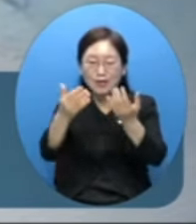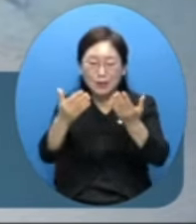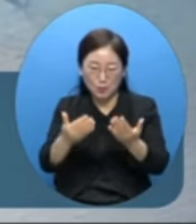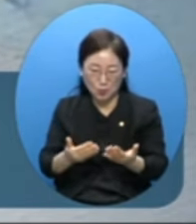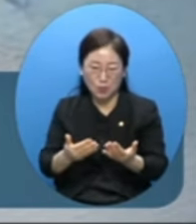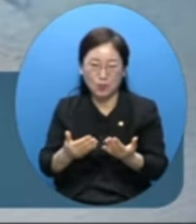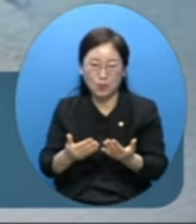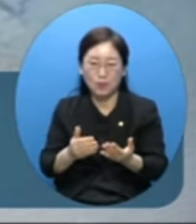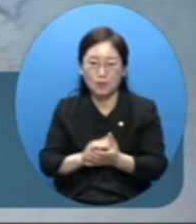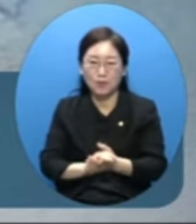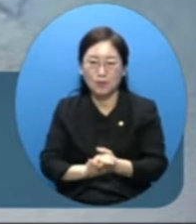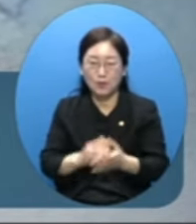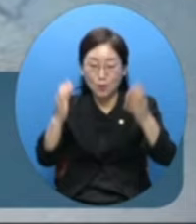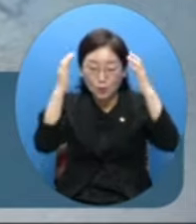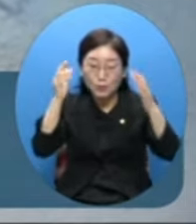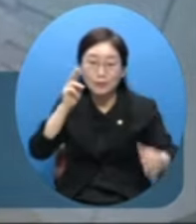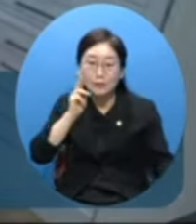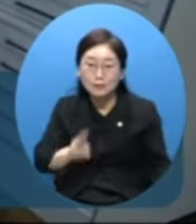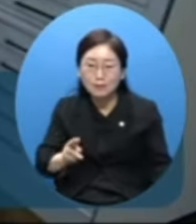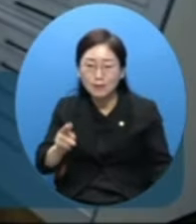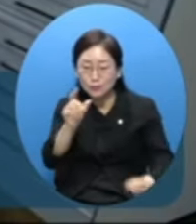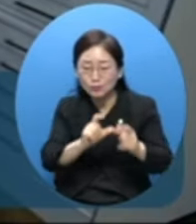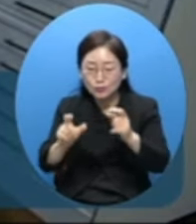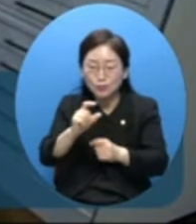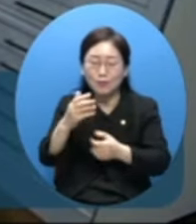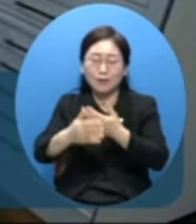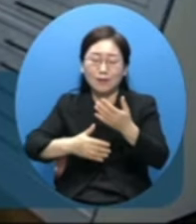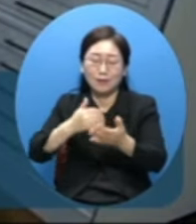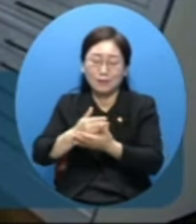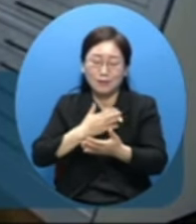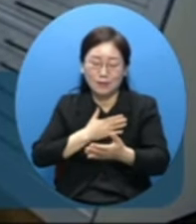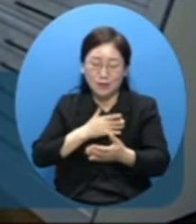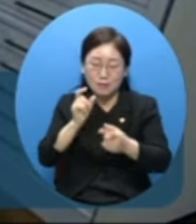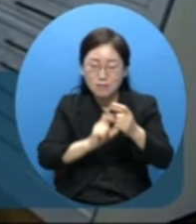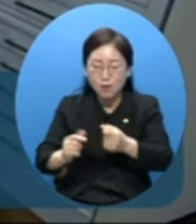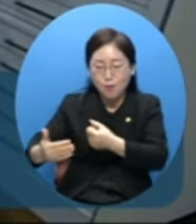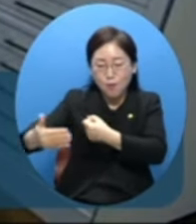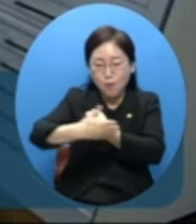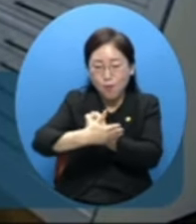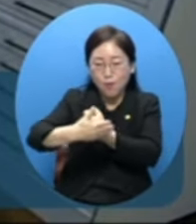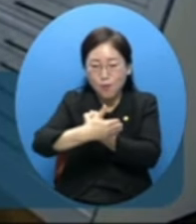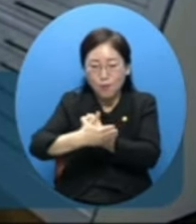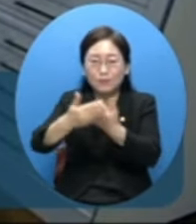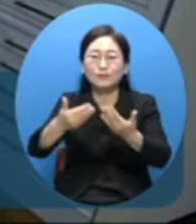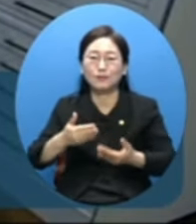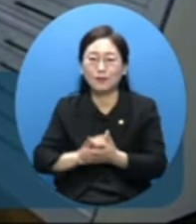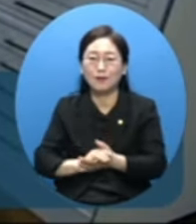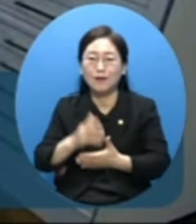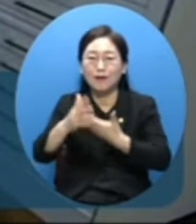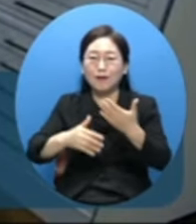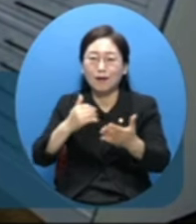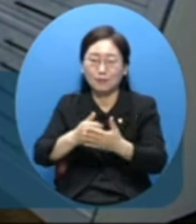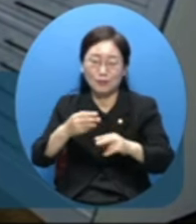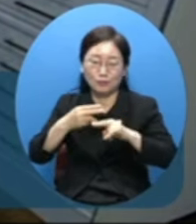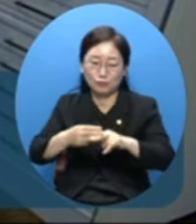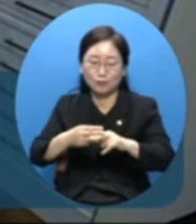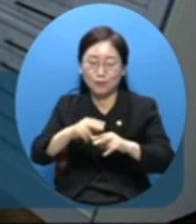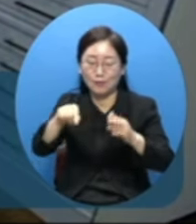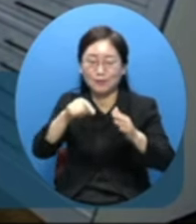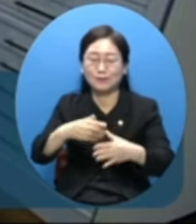택하셨다 고통이 심할수록 하나님이 나를 더 꼭 안아 주셨 주신다 하나님의 주권 안에서